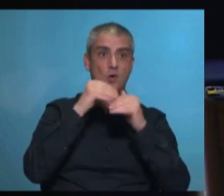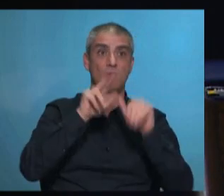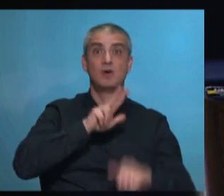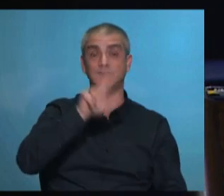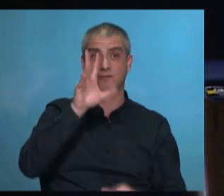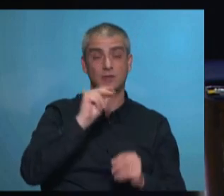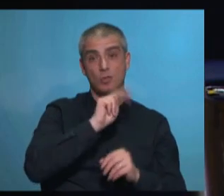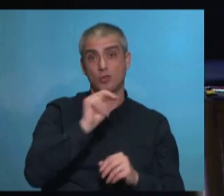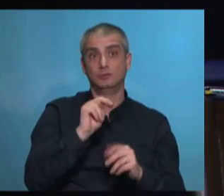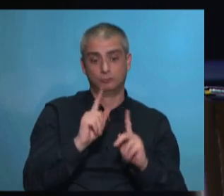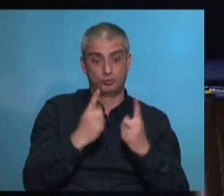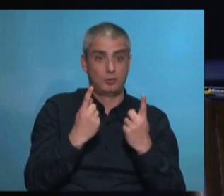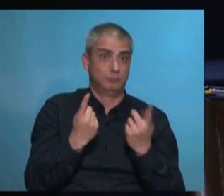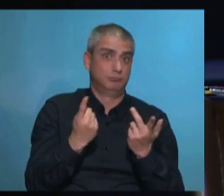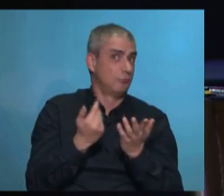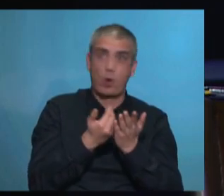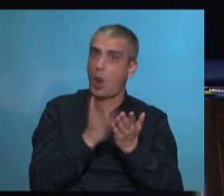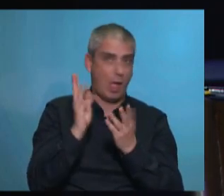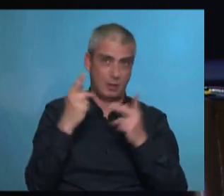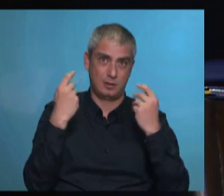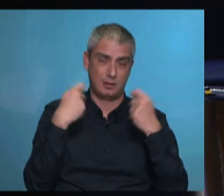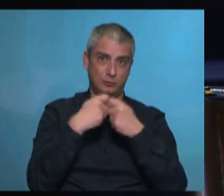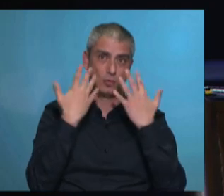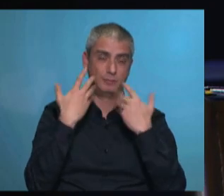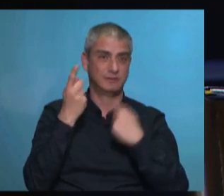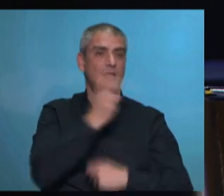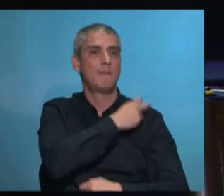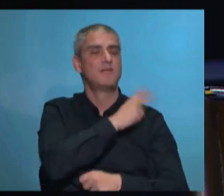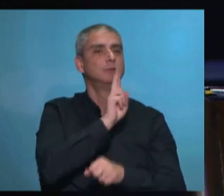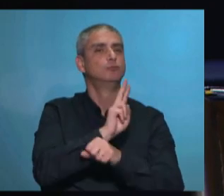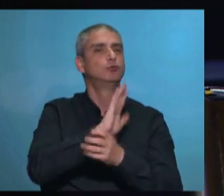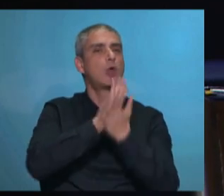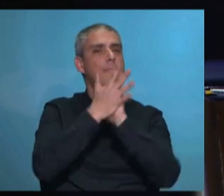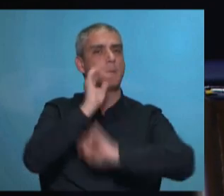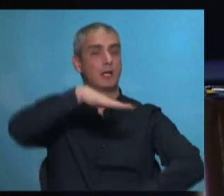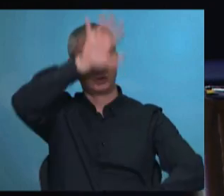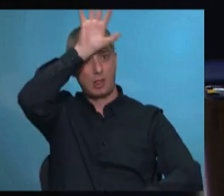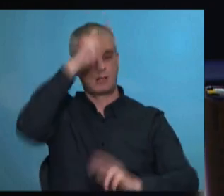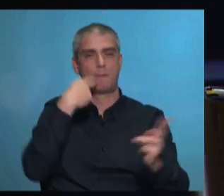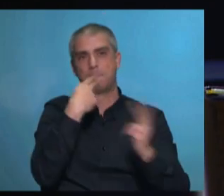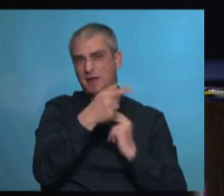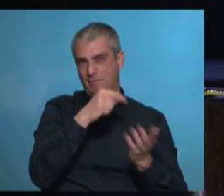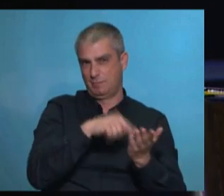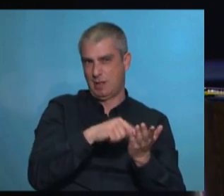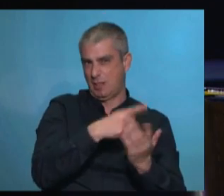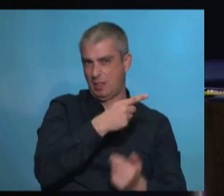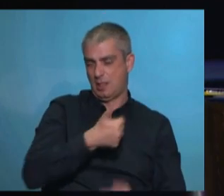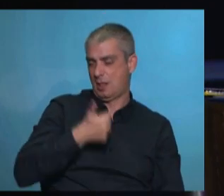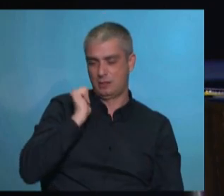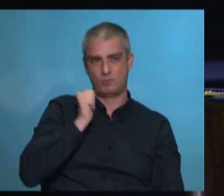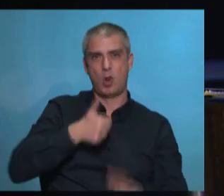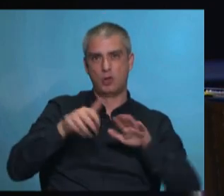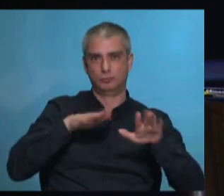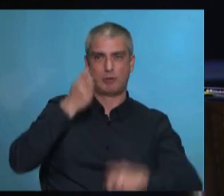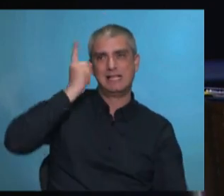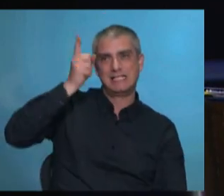עם עניינים שקורים שם חוץ ממזג האוויר. מפקד משמרות המהפכה של איראן מגיב על האיומים שהשמיע אתמול ראש